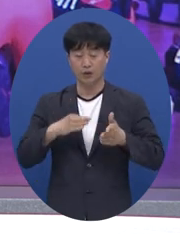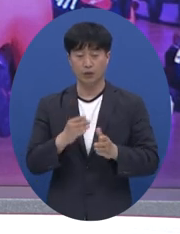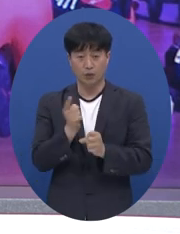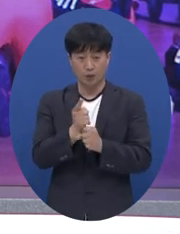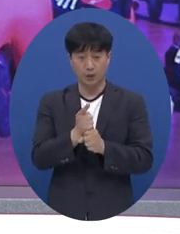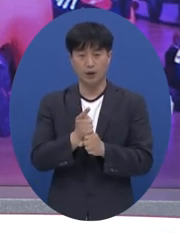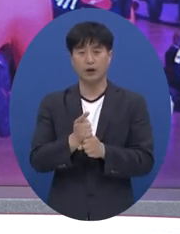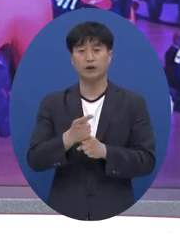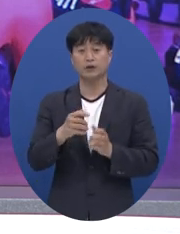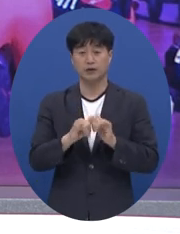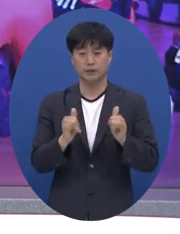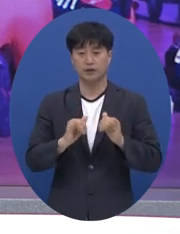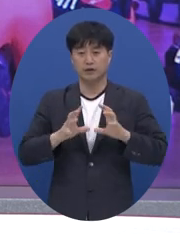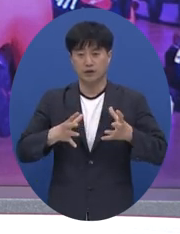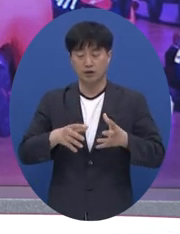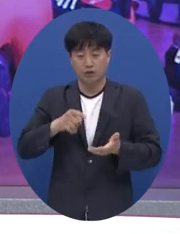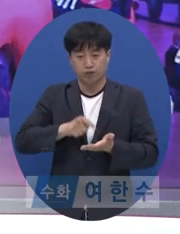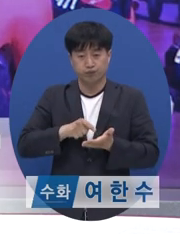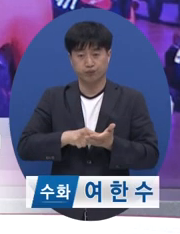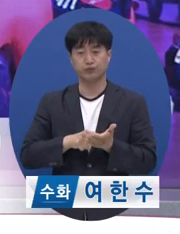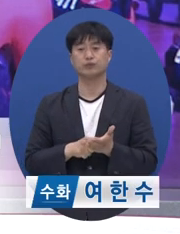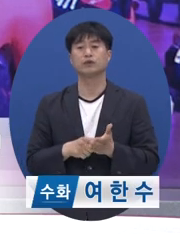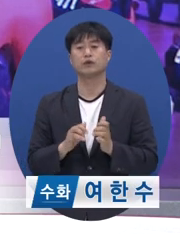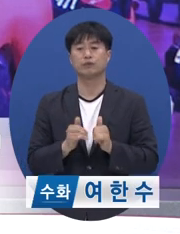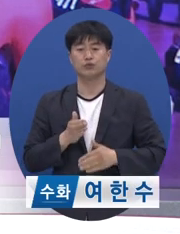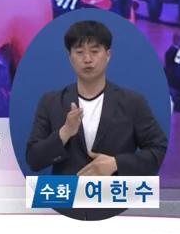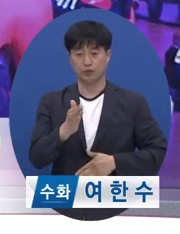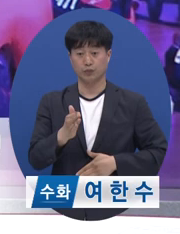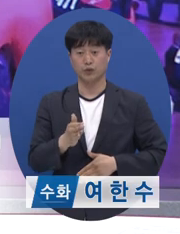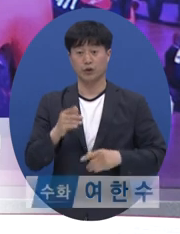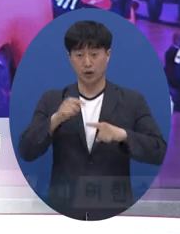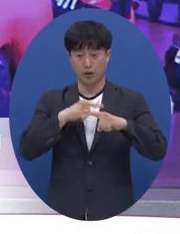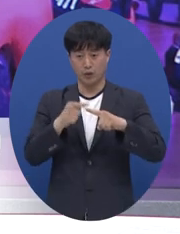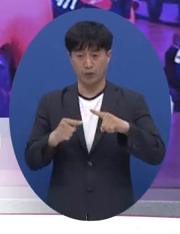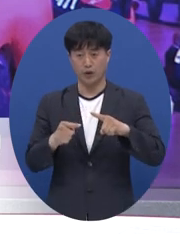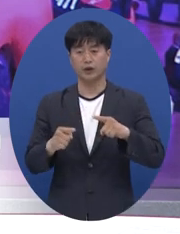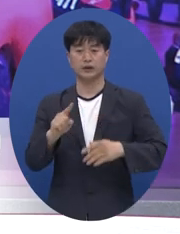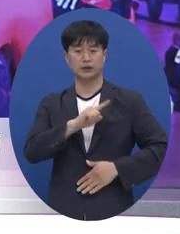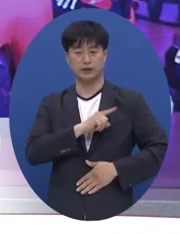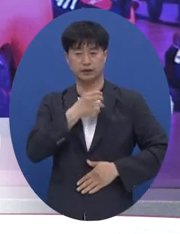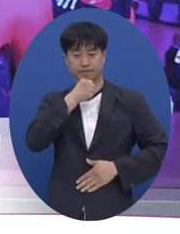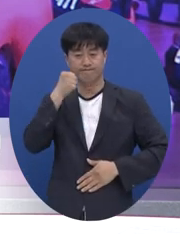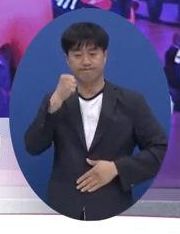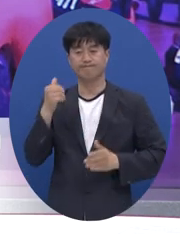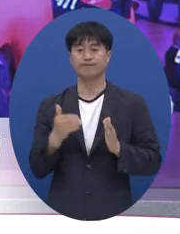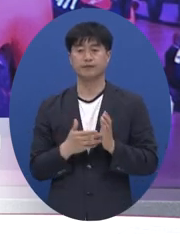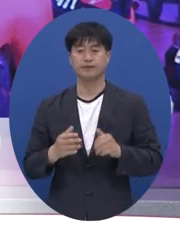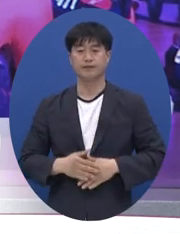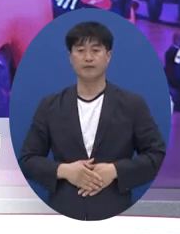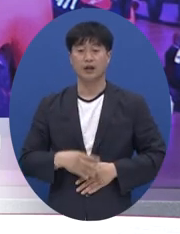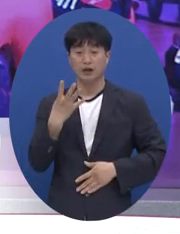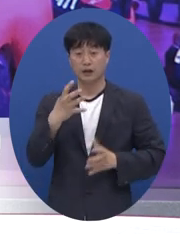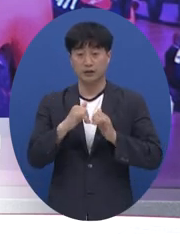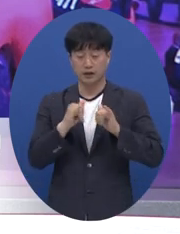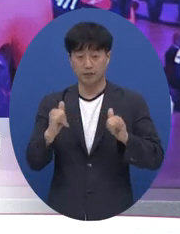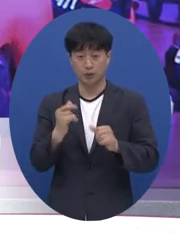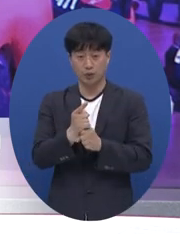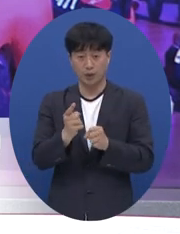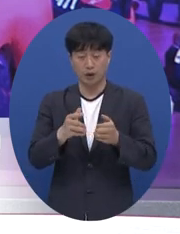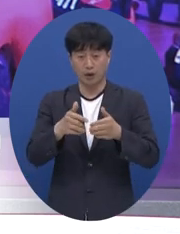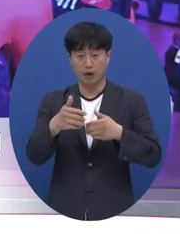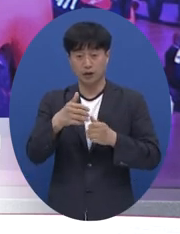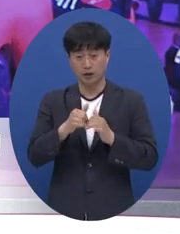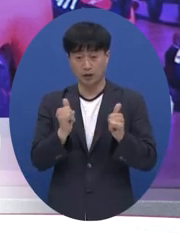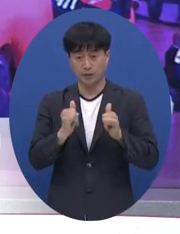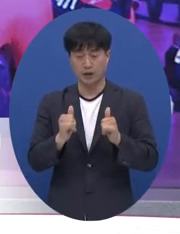경기도 소방관들이 세계 구급대원 전문 응급처치술 경연대회에서 1위를 차지했습니다. 4명의 소방관이 한